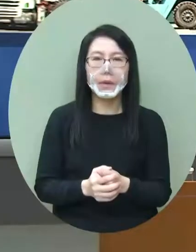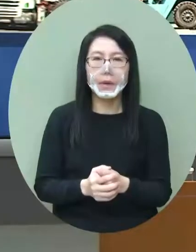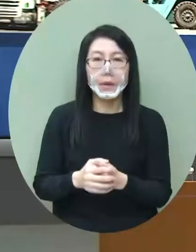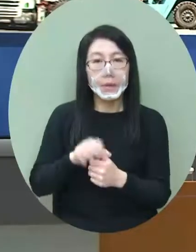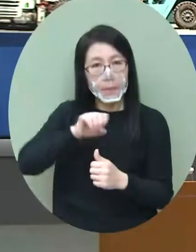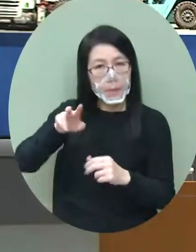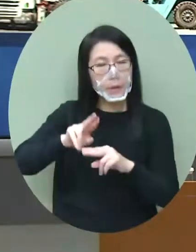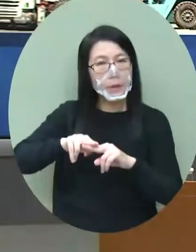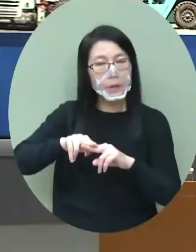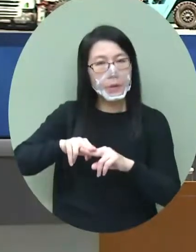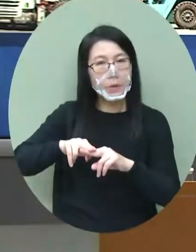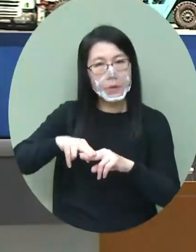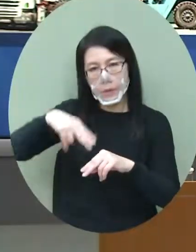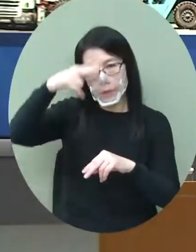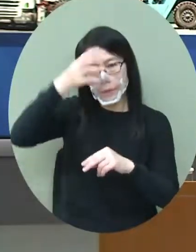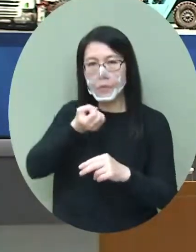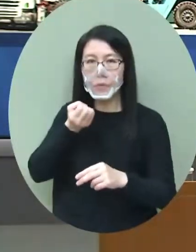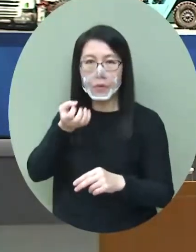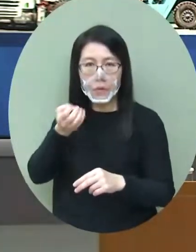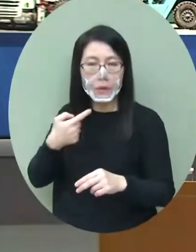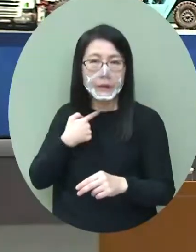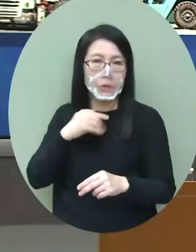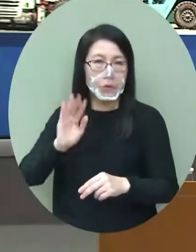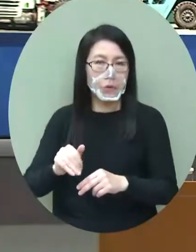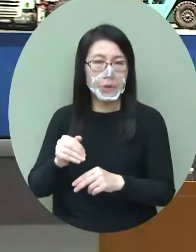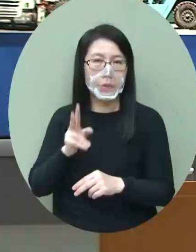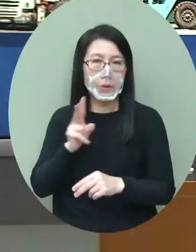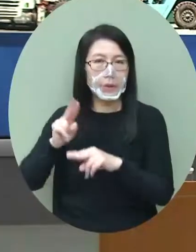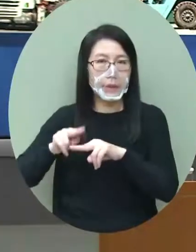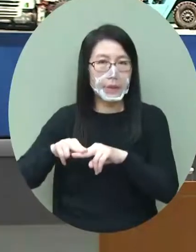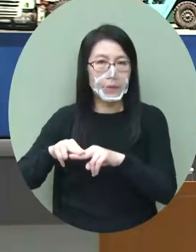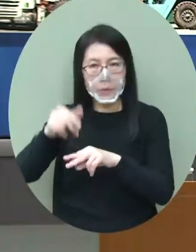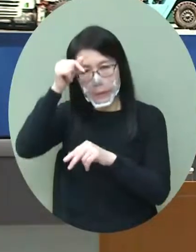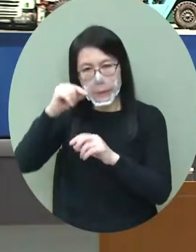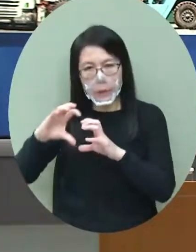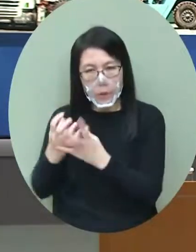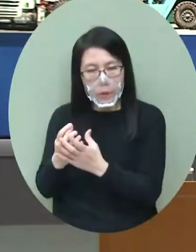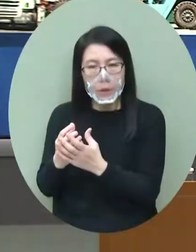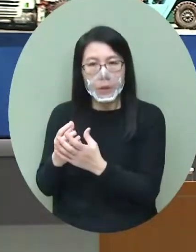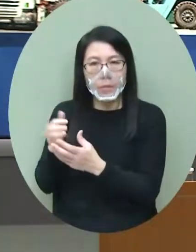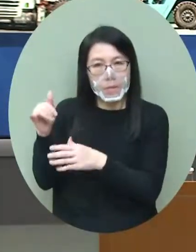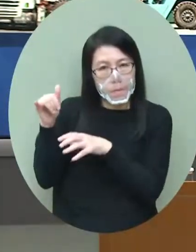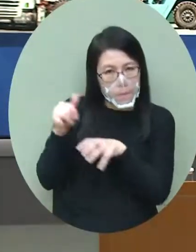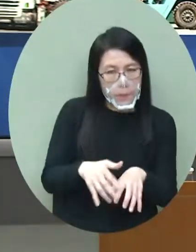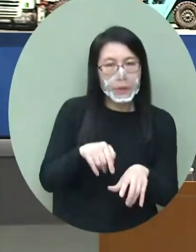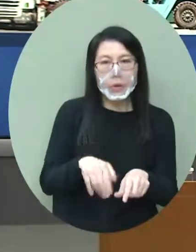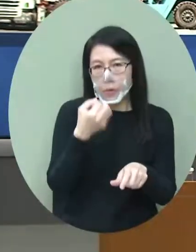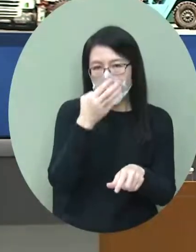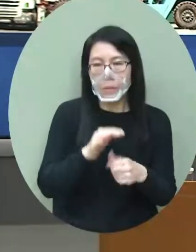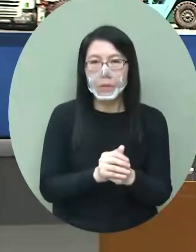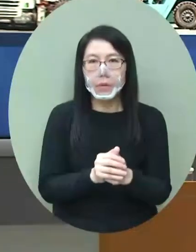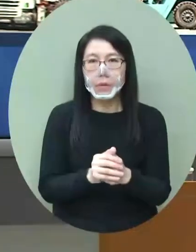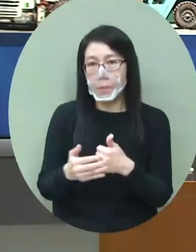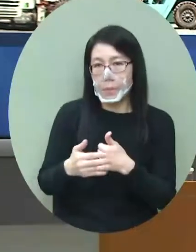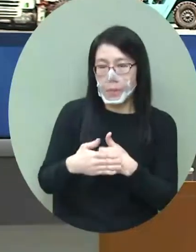就是我们已经向中央是早前做了，已经提出了就是是否可以安排内地的医疗团队来